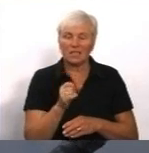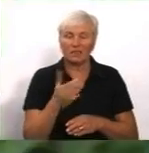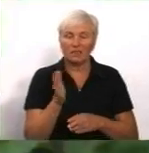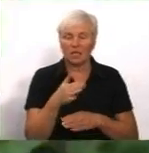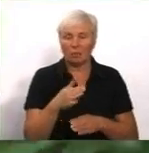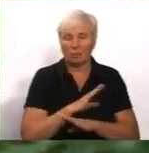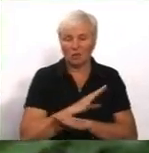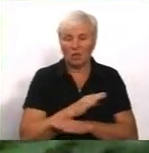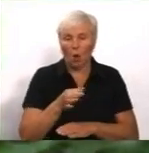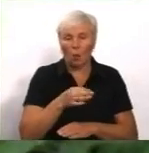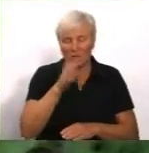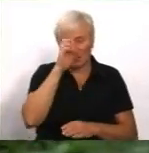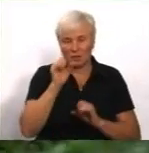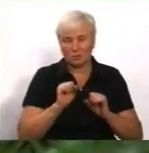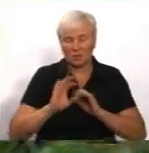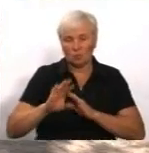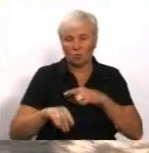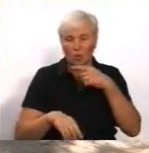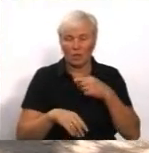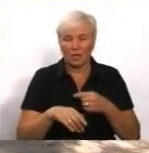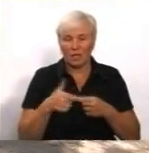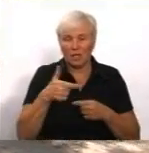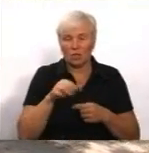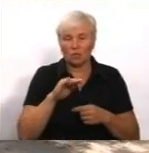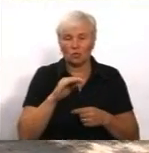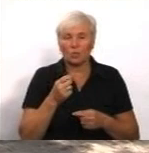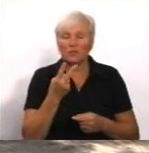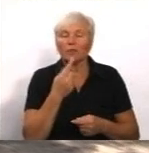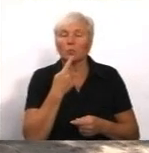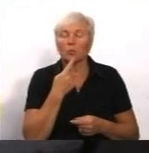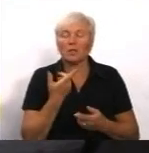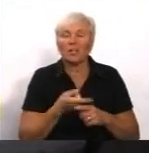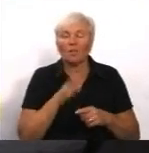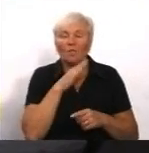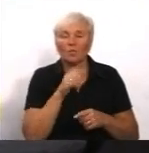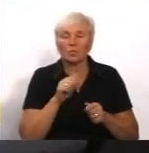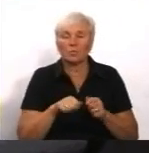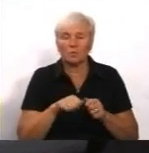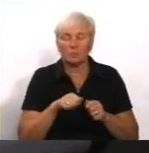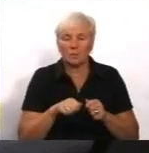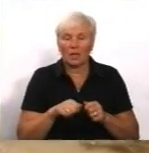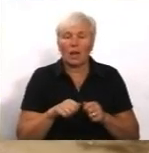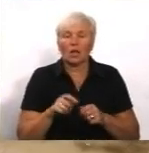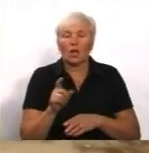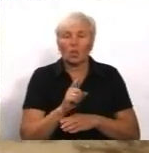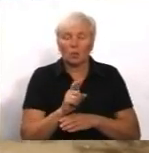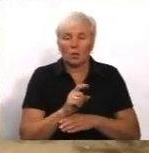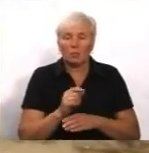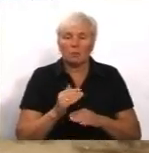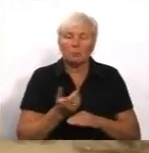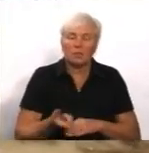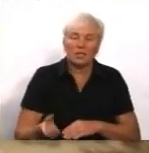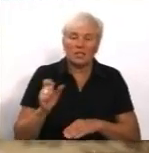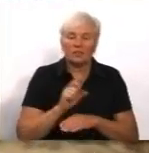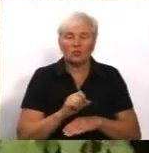Вінницької облдержадміністрації Андрій Гишко. Дві проби, які брали у водоймах, далі від села в нормі. Серед хімікатів, які розлилися в